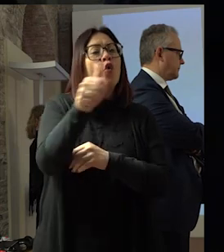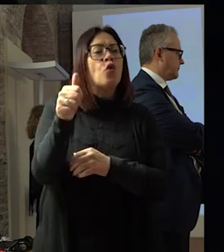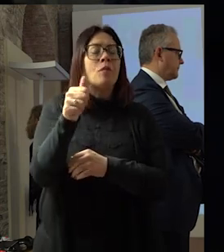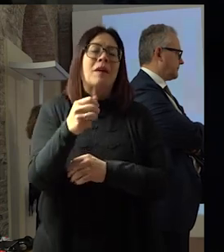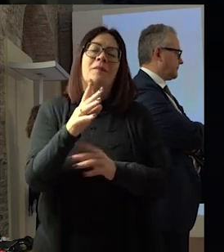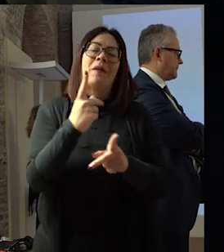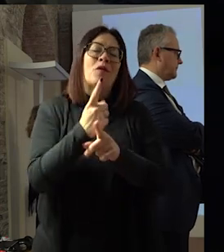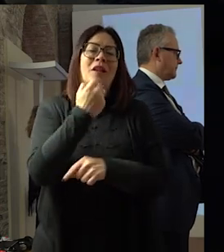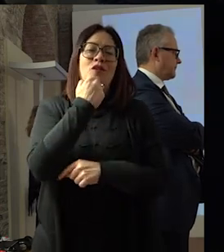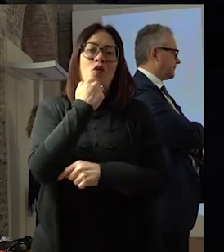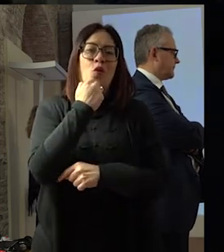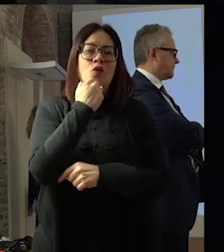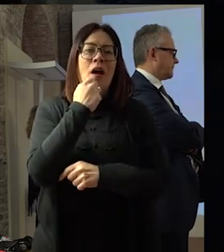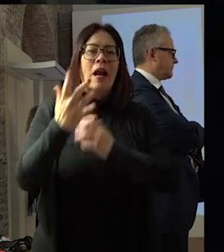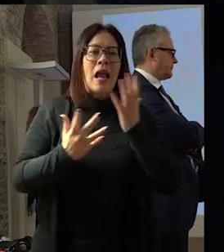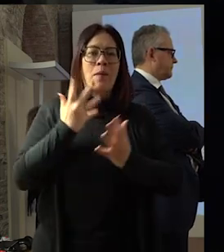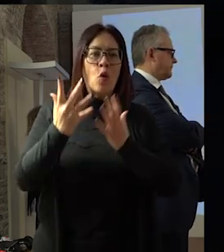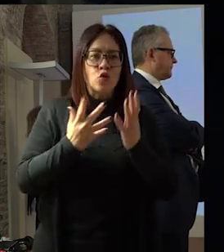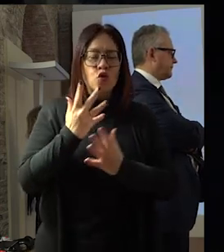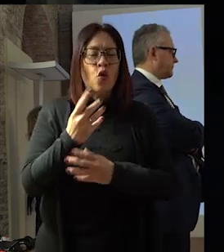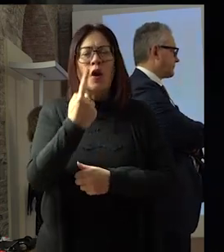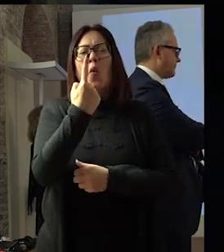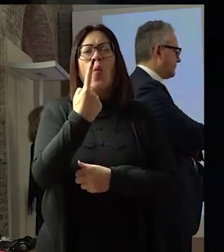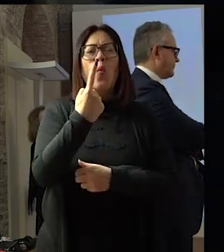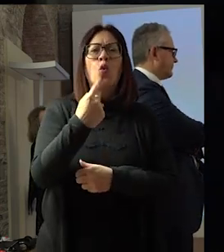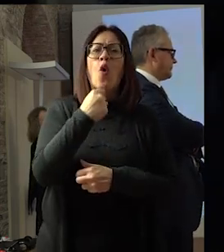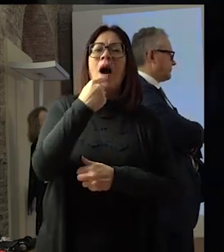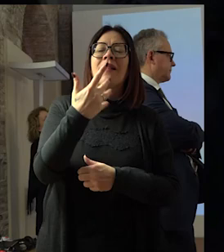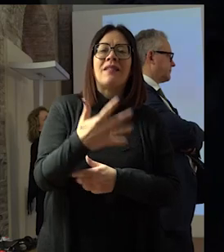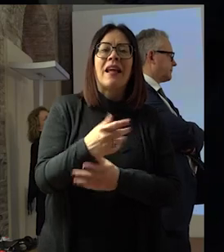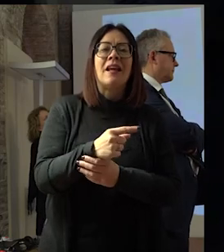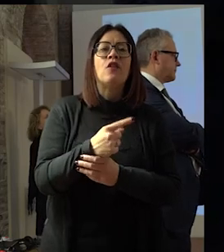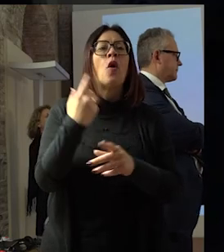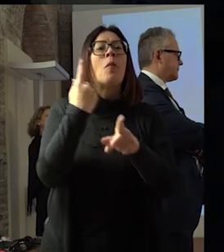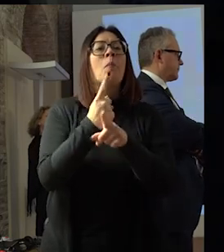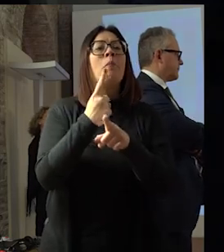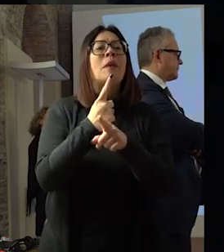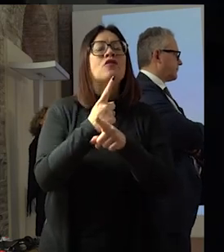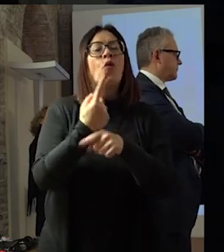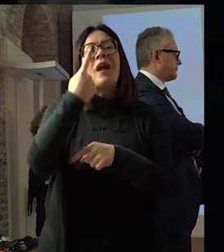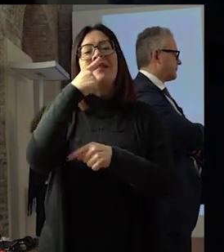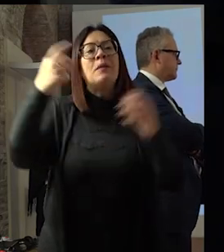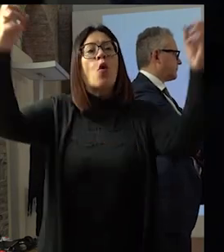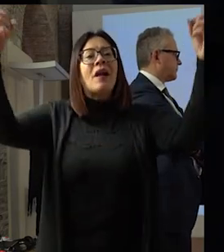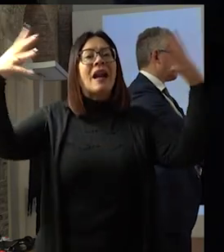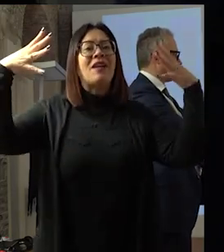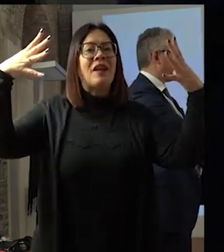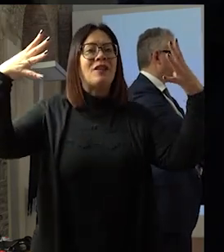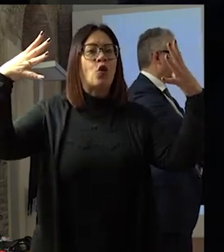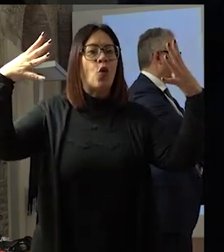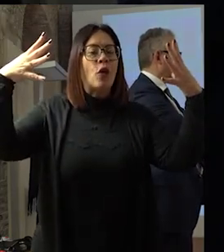ma l'emozione non ricordo, comunque quando avete detto che bisogna accendere un riflettore. Ecco, noi in